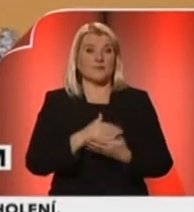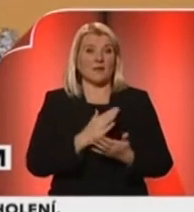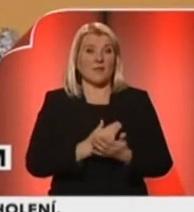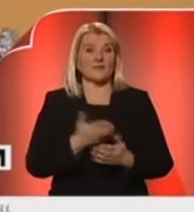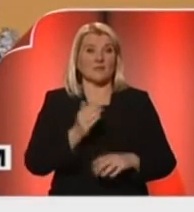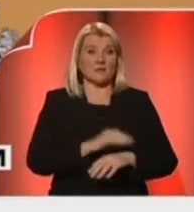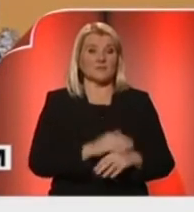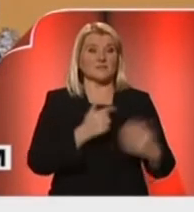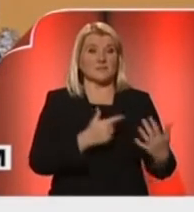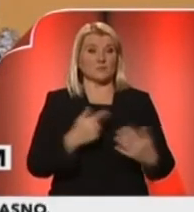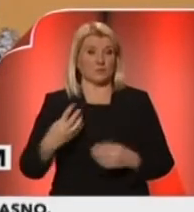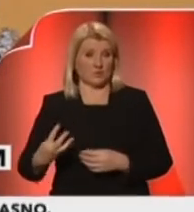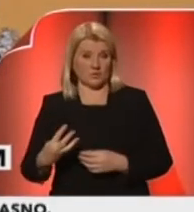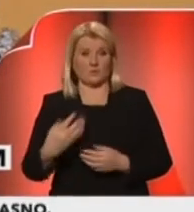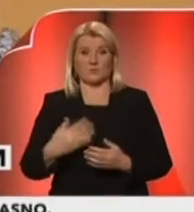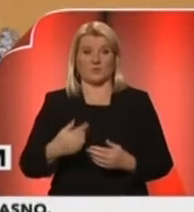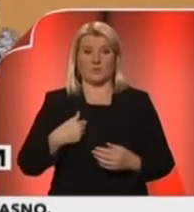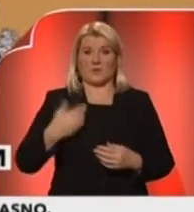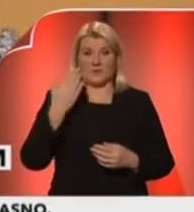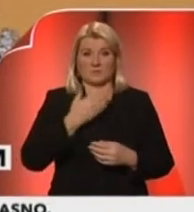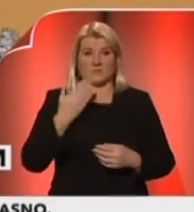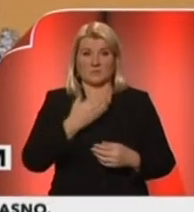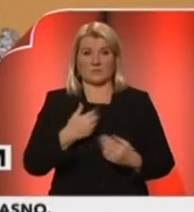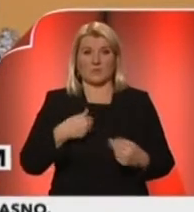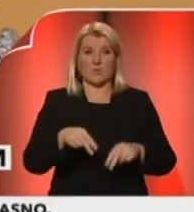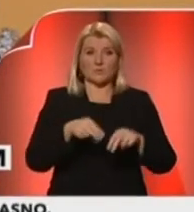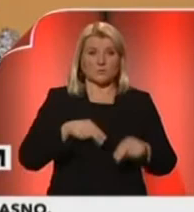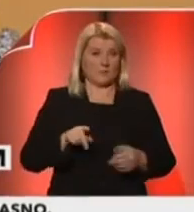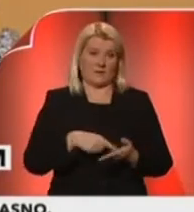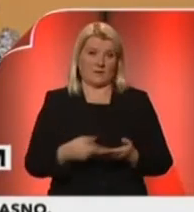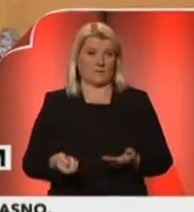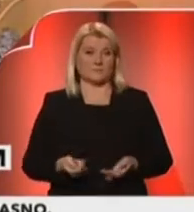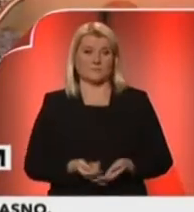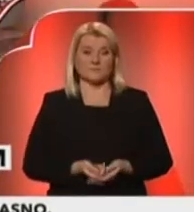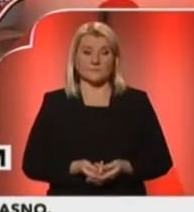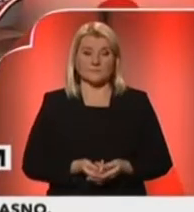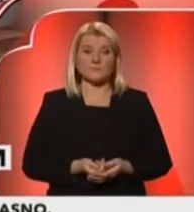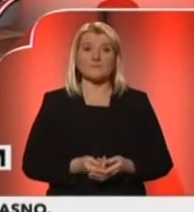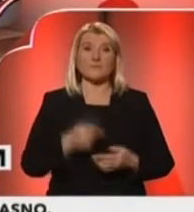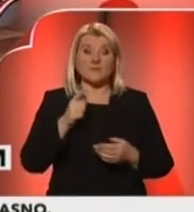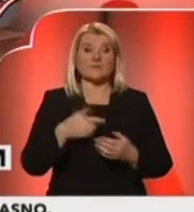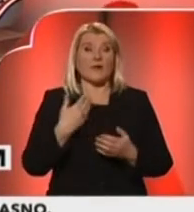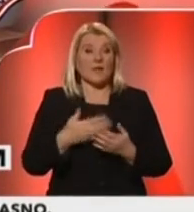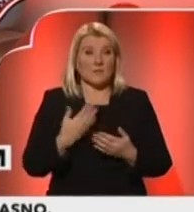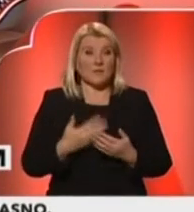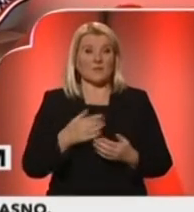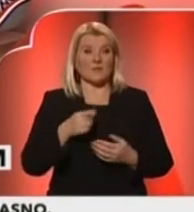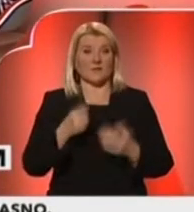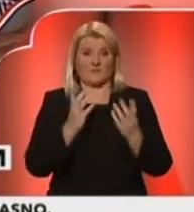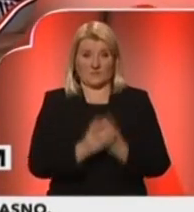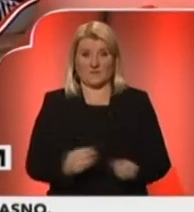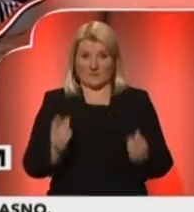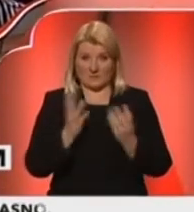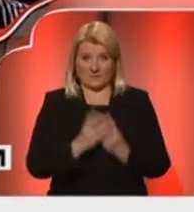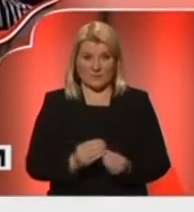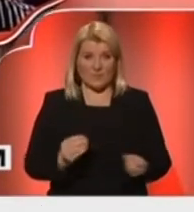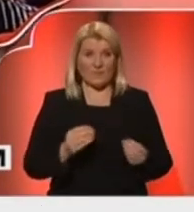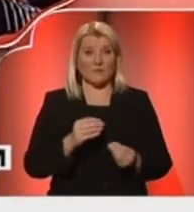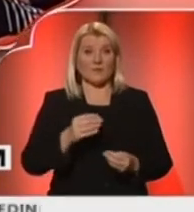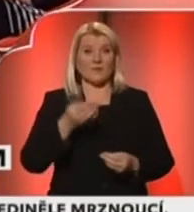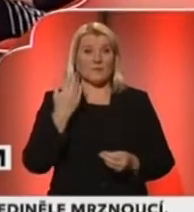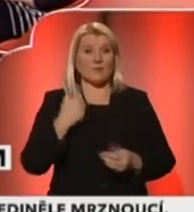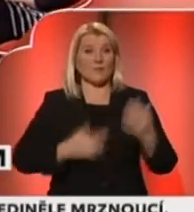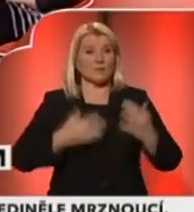je 7-4. Nemyslím si, že bychom ustupovali ze svých pozic. Na druhou stranu, ale právě proto, že jste zmínil, jak